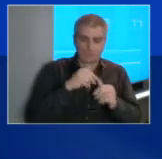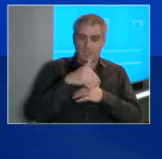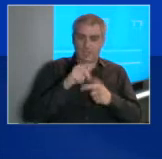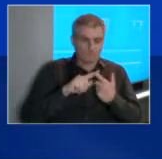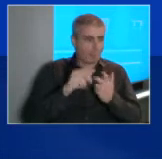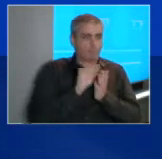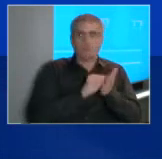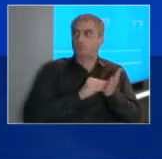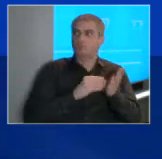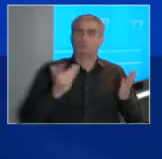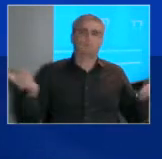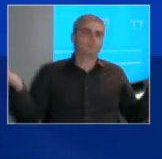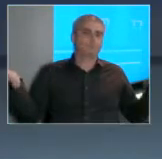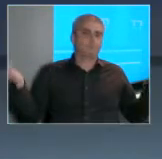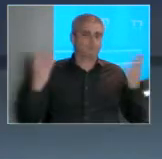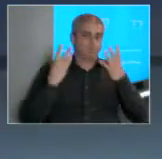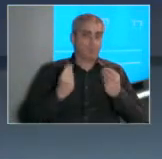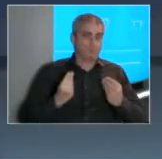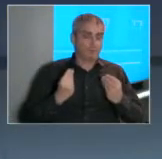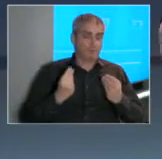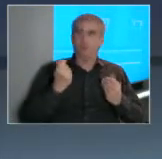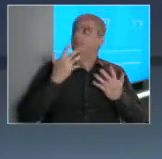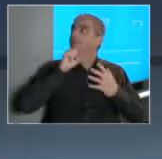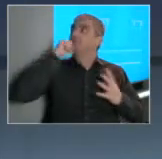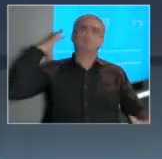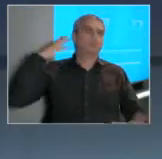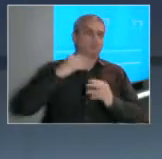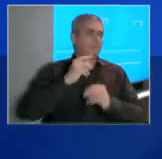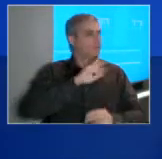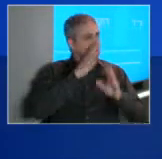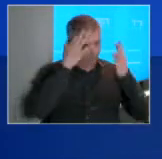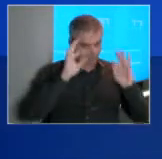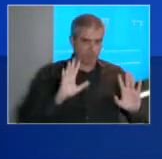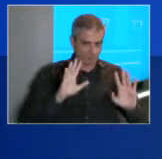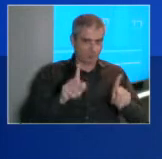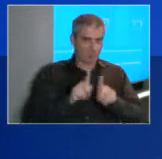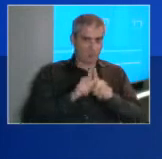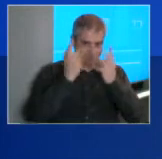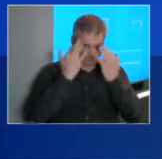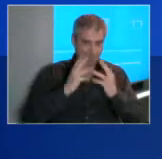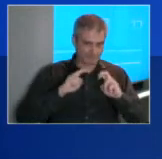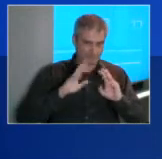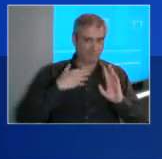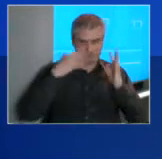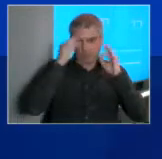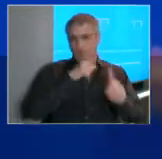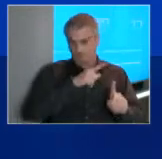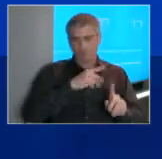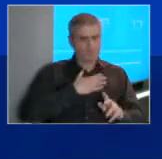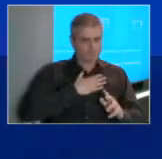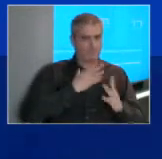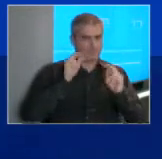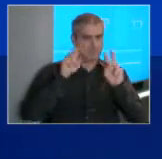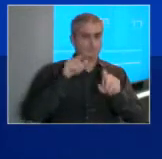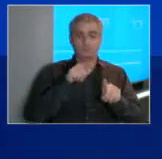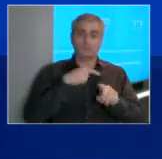אלה נתונים טובים באופן כמעט היסטורי. תראה, עם כל הכבוד לאותם אנליסטים, ויש לי כבוד לאותם אנליסטים, אני מרבה